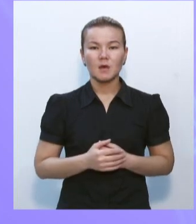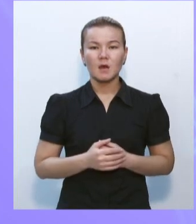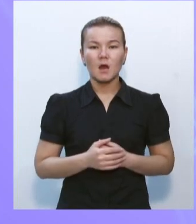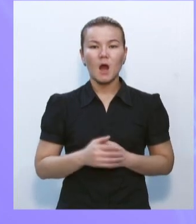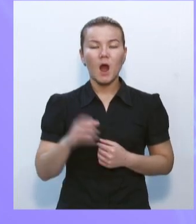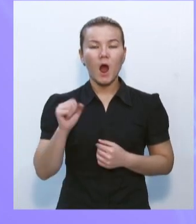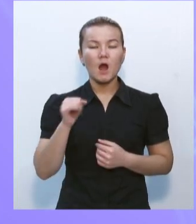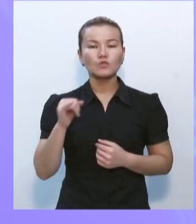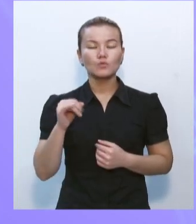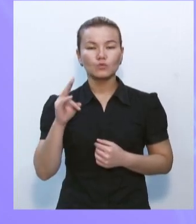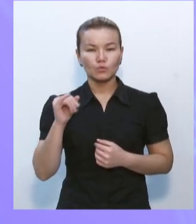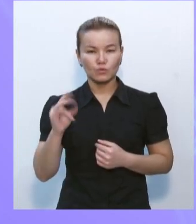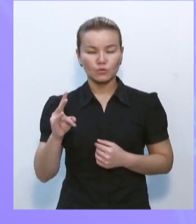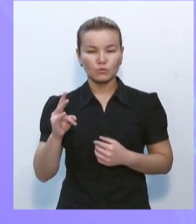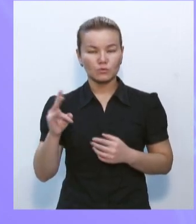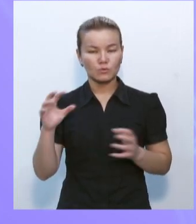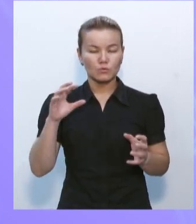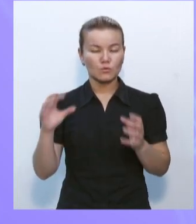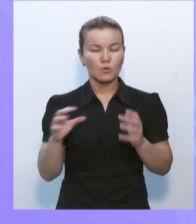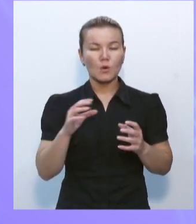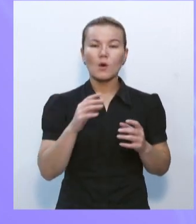Аюунун баласы мамалак.